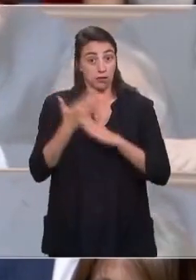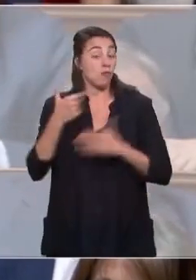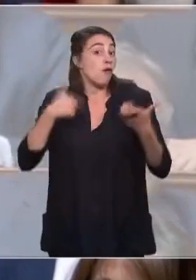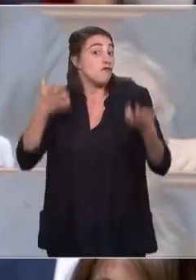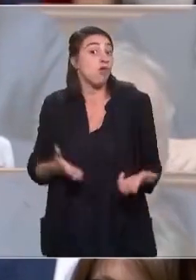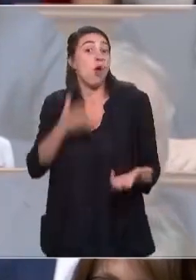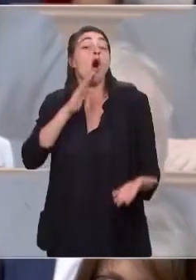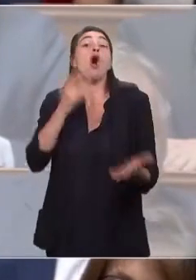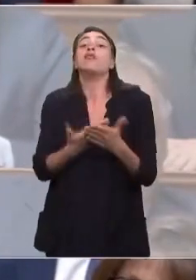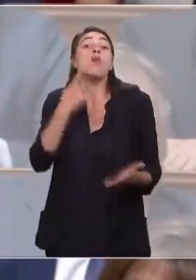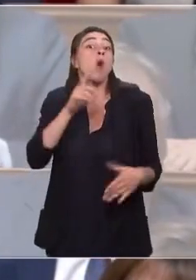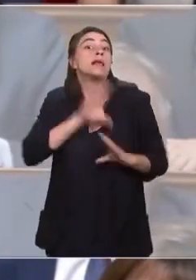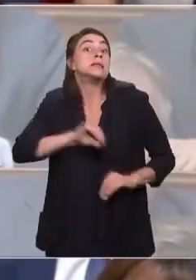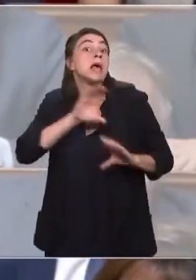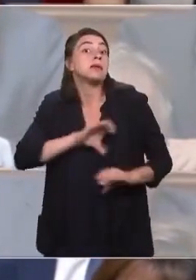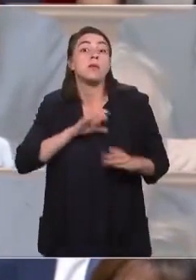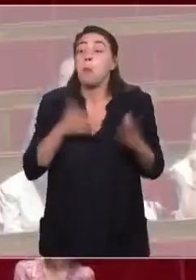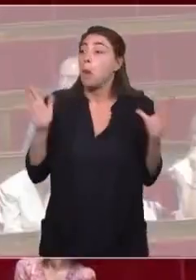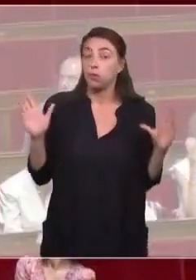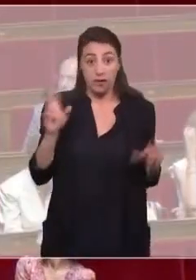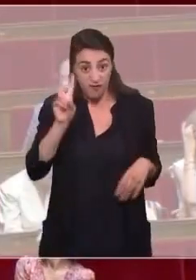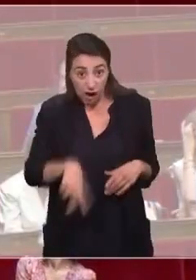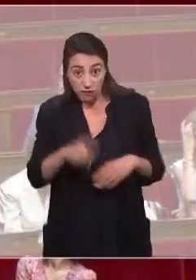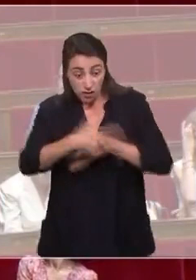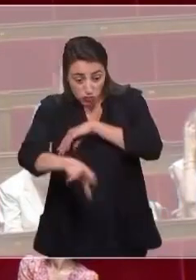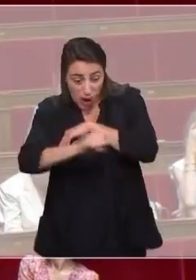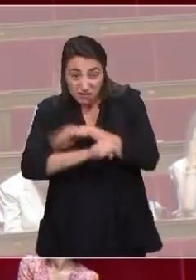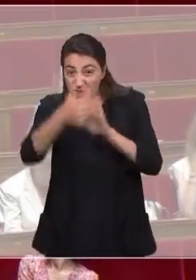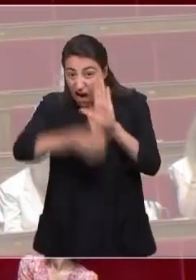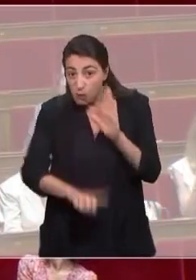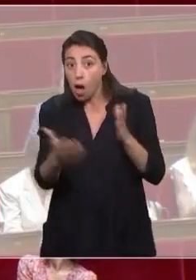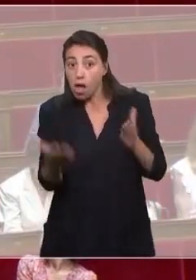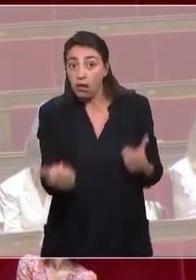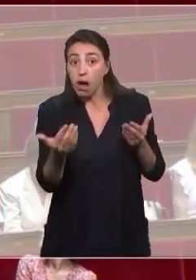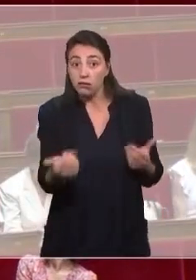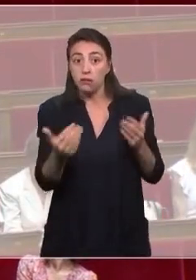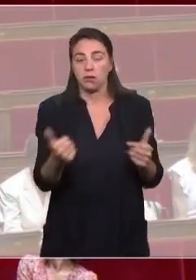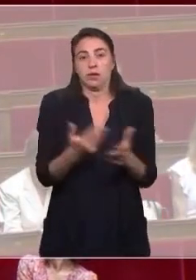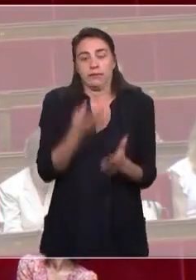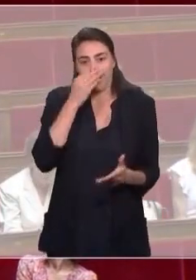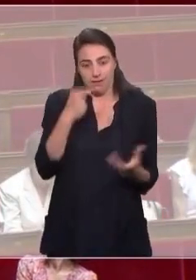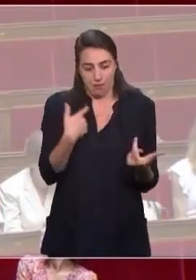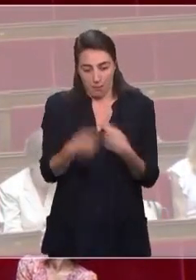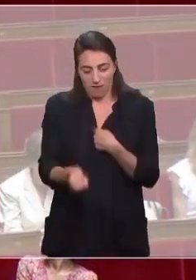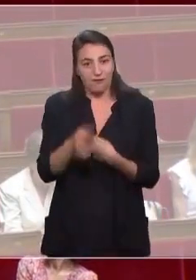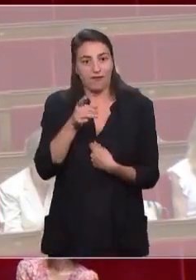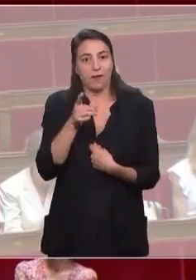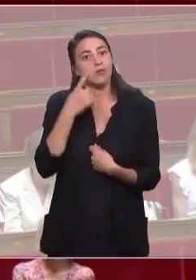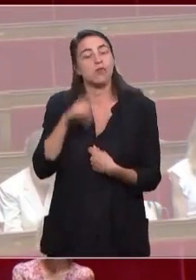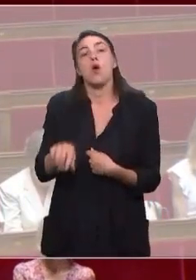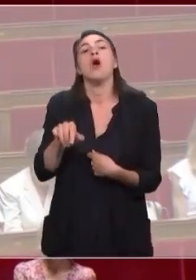et effectivement, le rendez-vous n'est pas donné avant 3 semaines, voire 1 mois, ce qui est incompatible avec les recommandations de la Haute